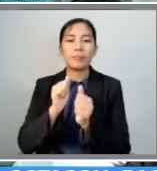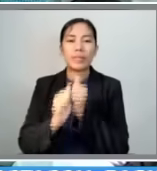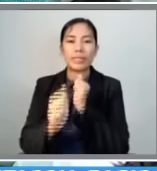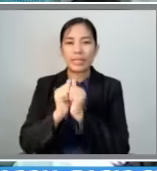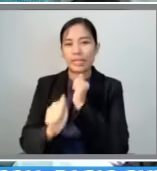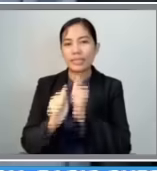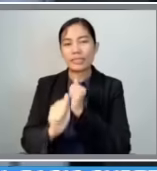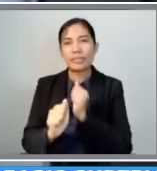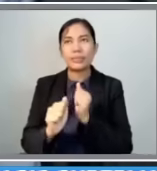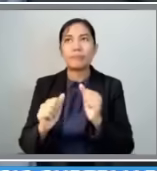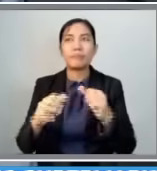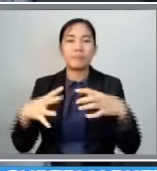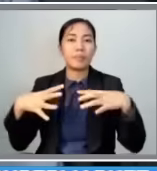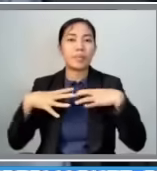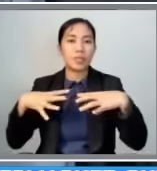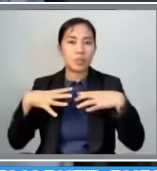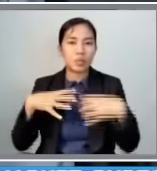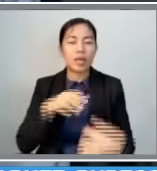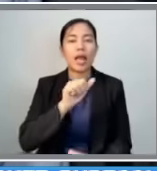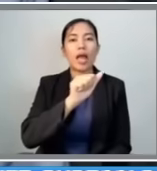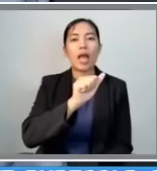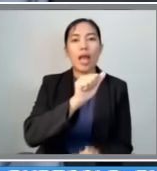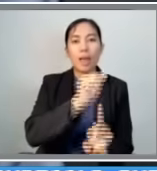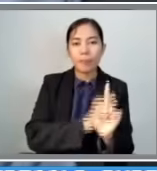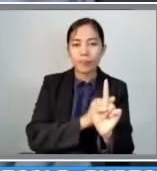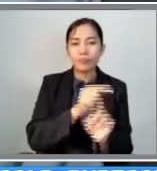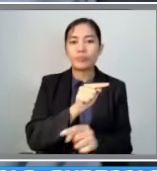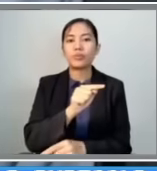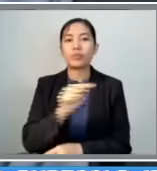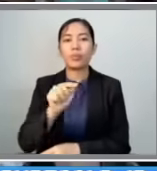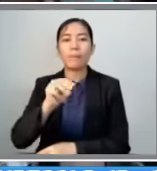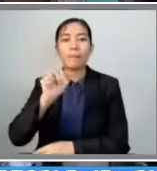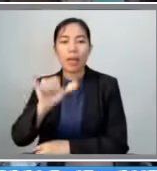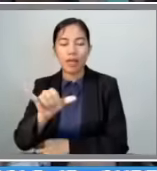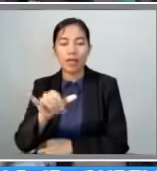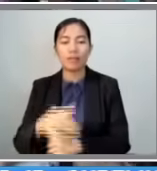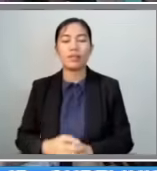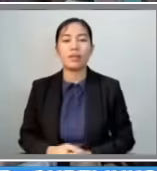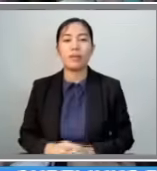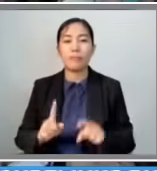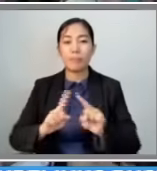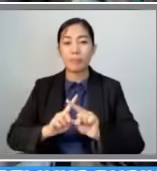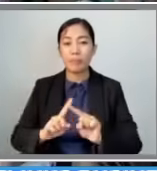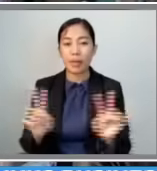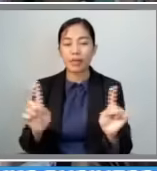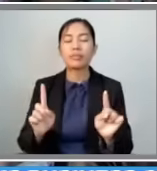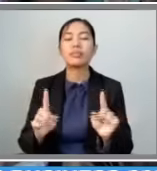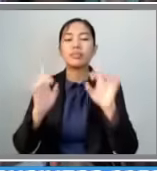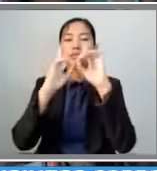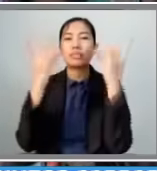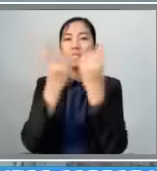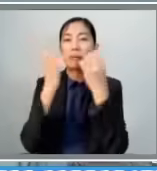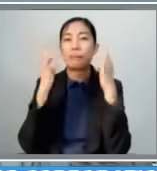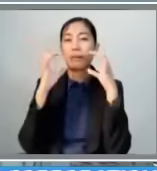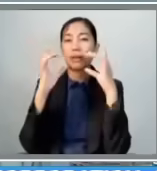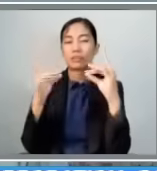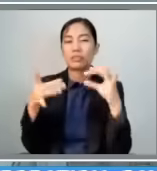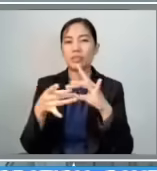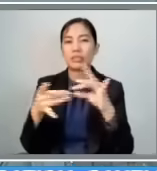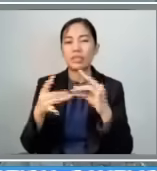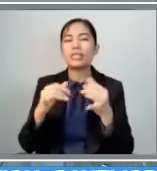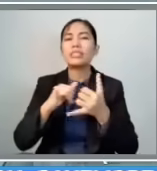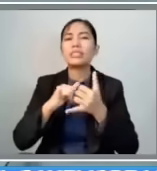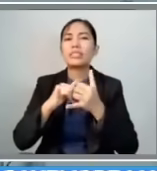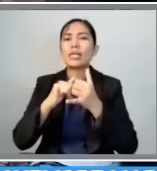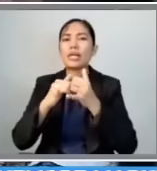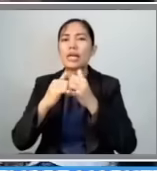DepEd, posibleng abutin ng 5 taon ang dahandang pag-a-adjust ng araw ng pasukan. Sandra Aguinaldo,